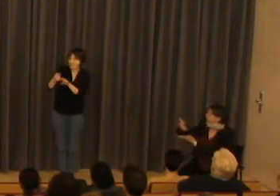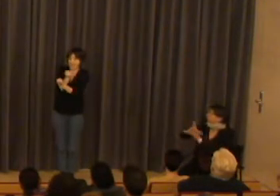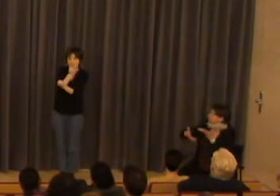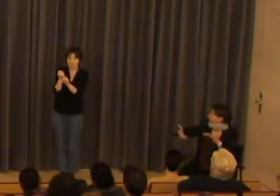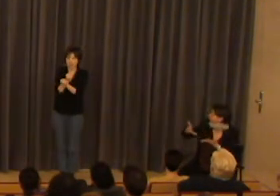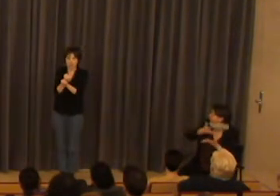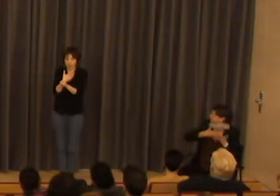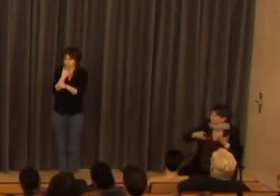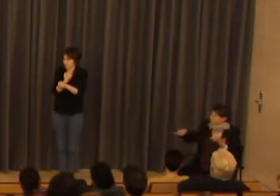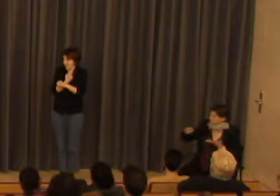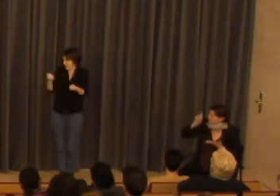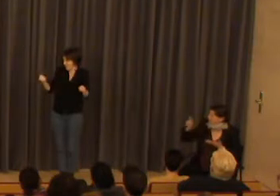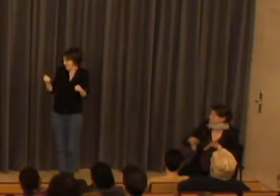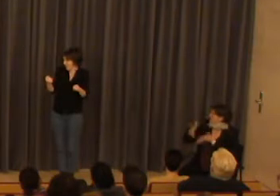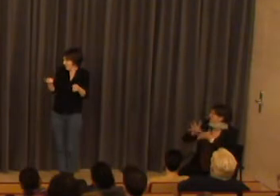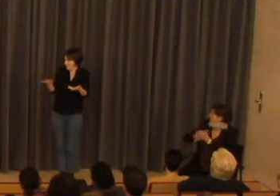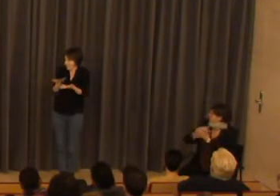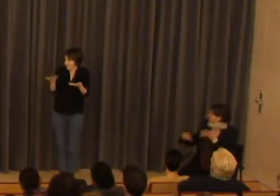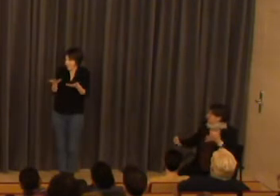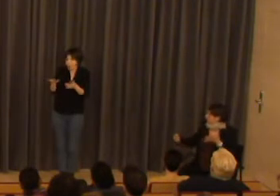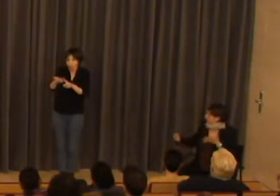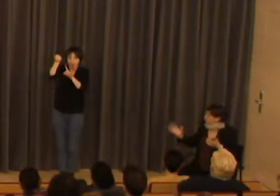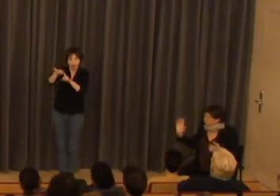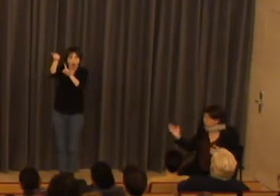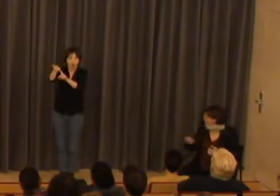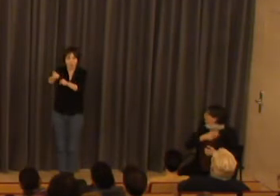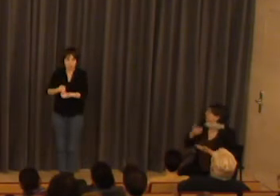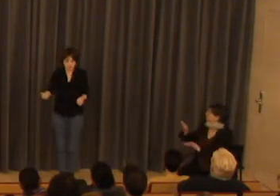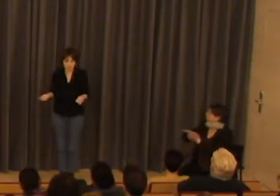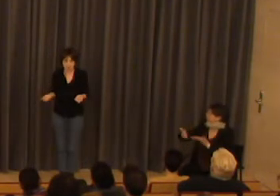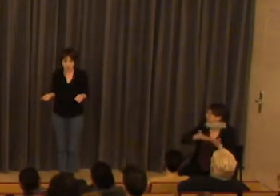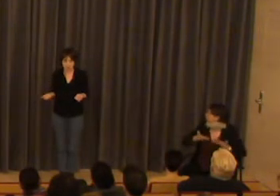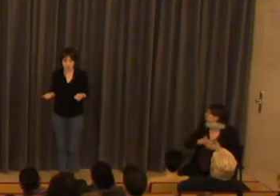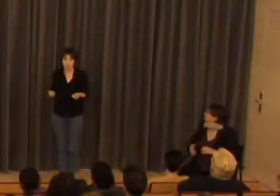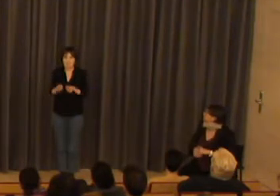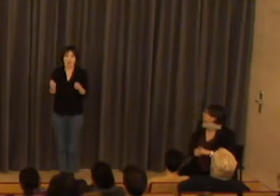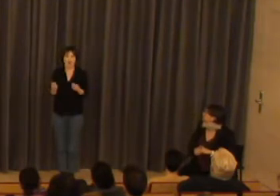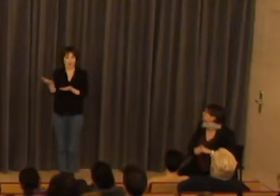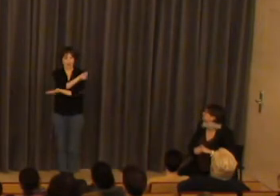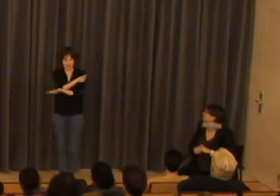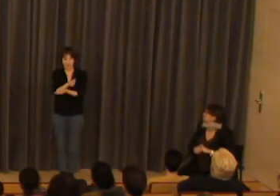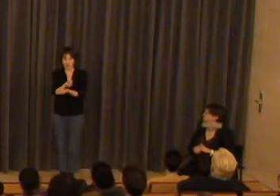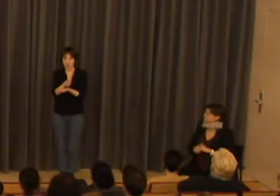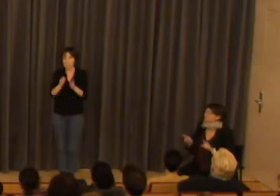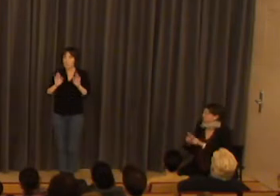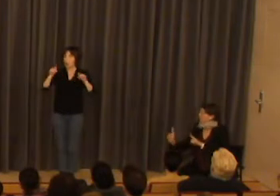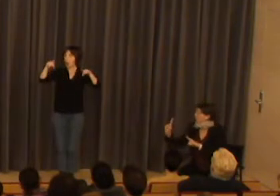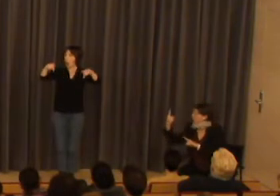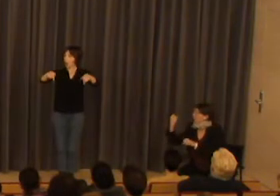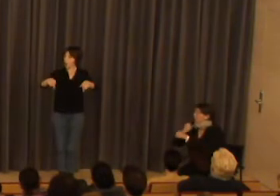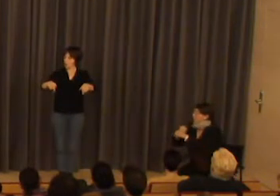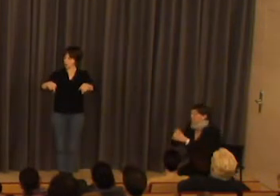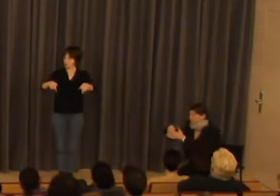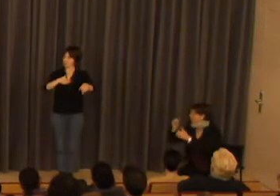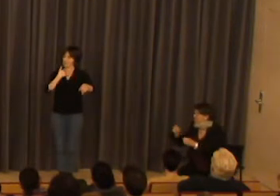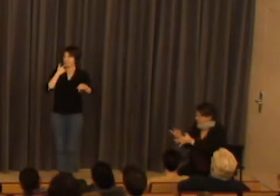difícilment podríem dur a terme tot el que necessitem. Avui, però, tenint en compte el marc en el que ens movem